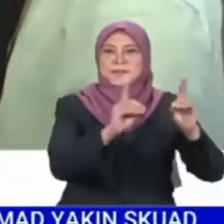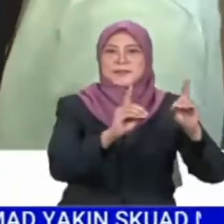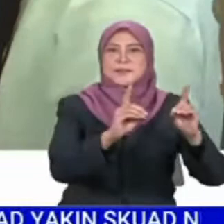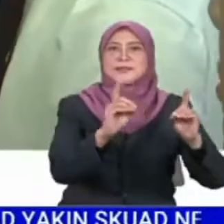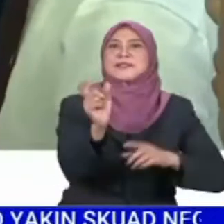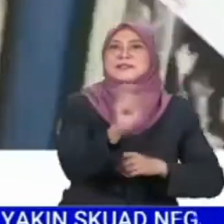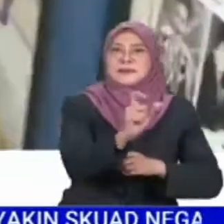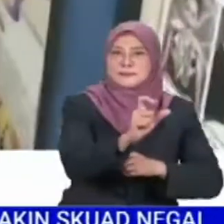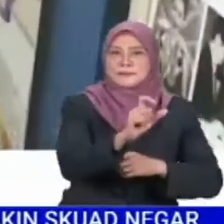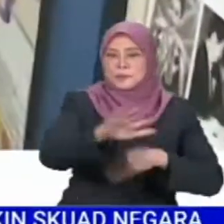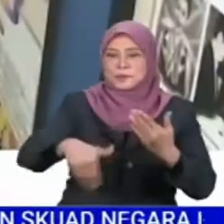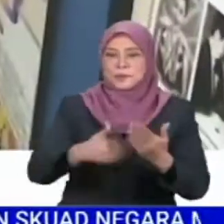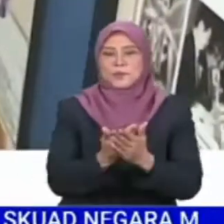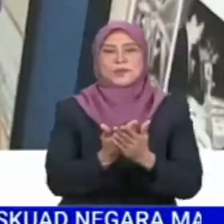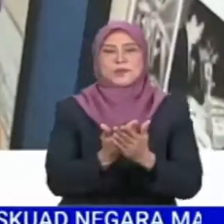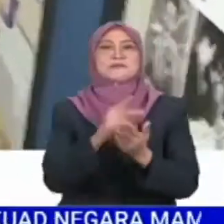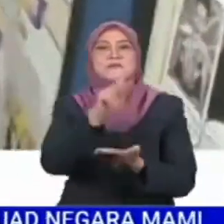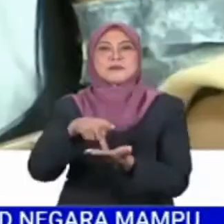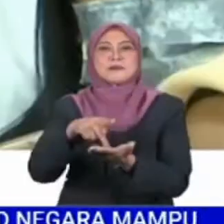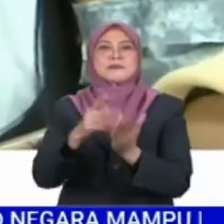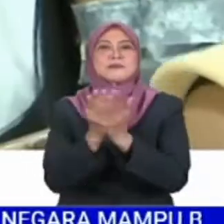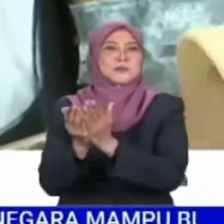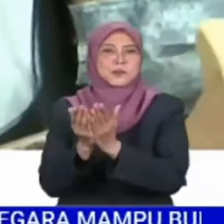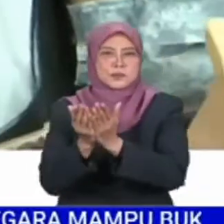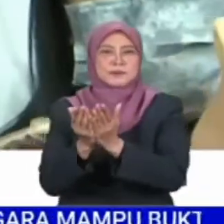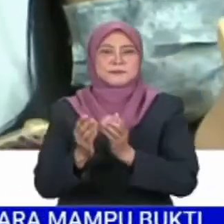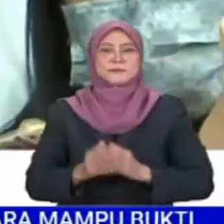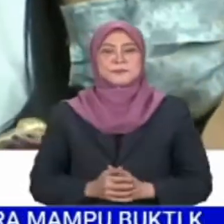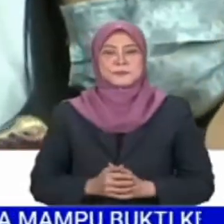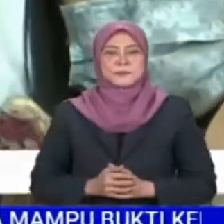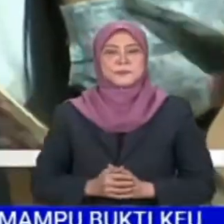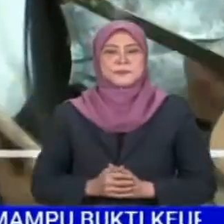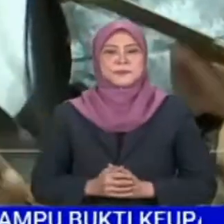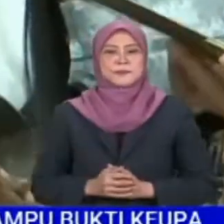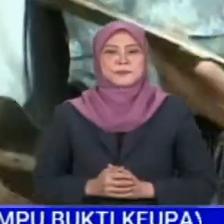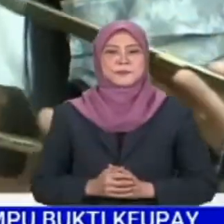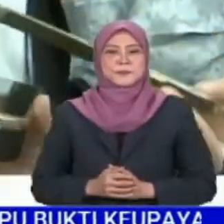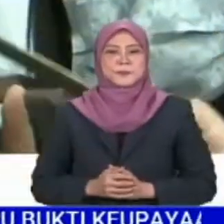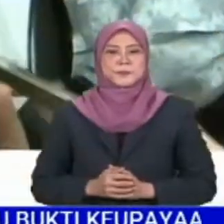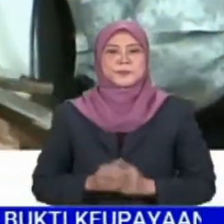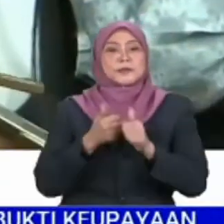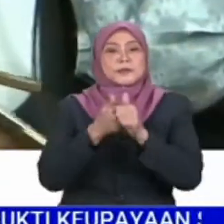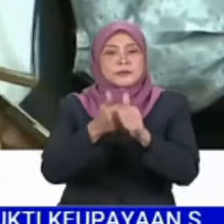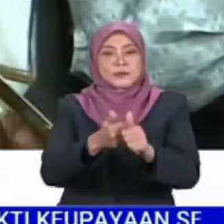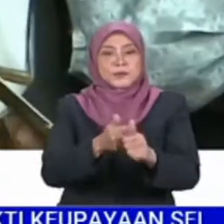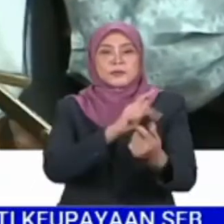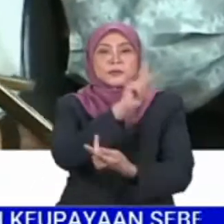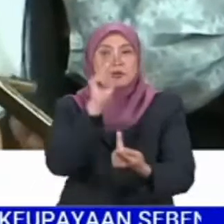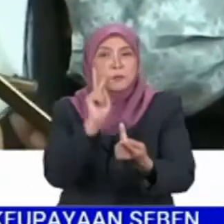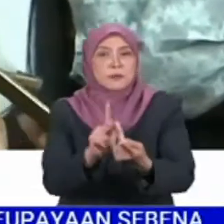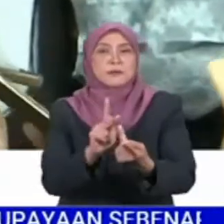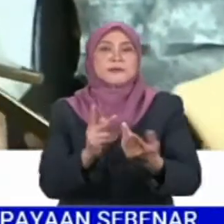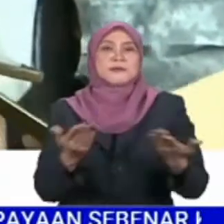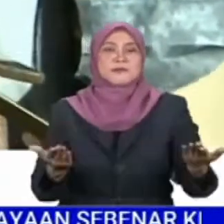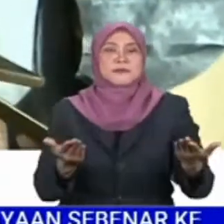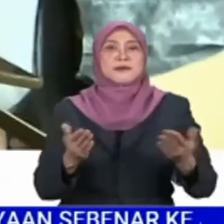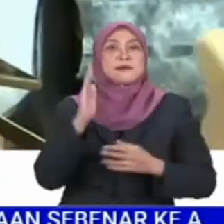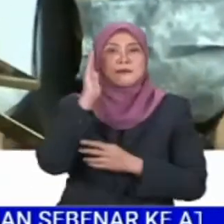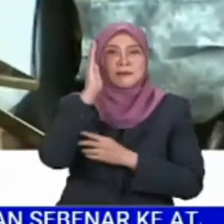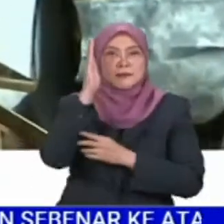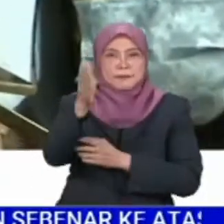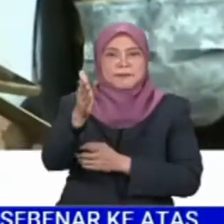di semua pusat persekolahan. Jadi pemasuk dan saya jawab, mengikut kesesuaian keperluan, you know, unjuran